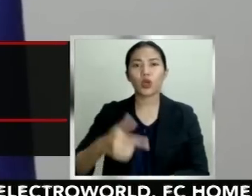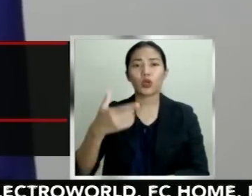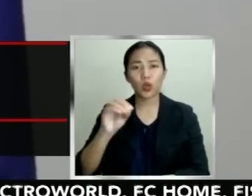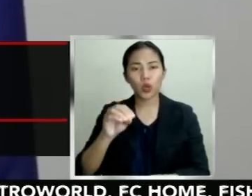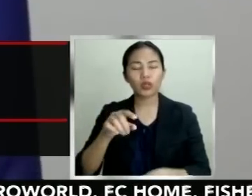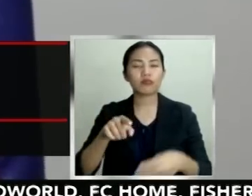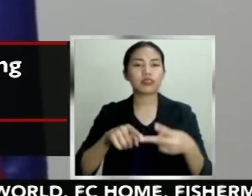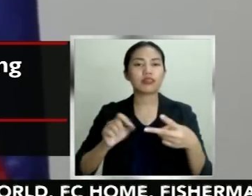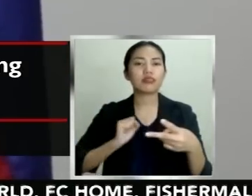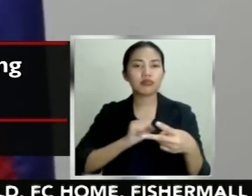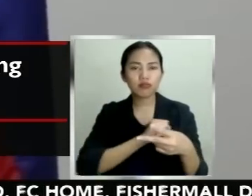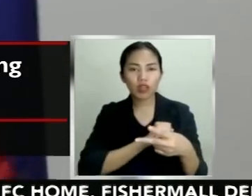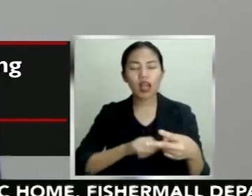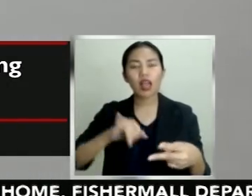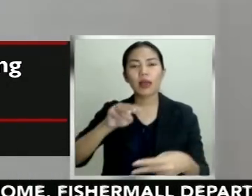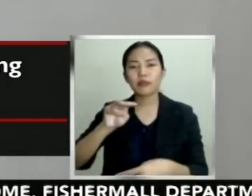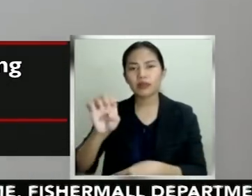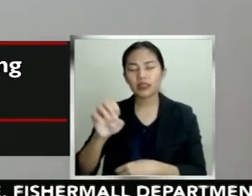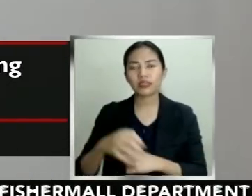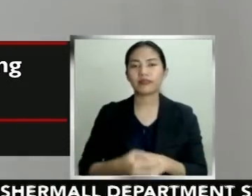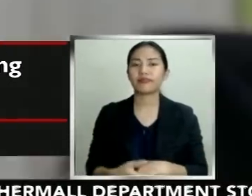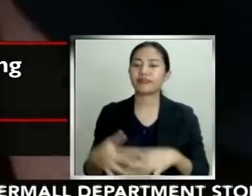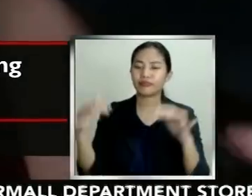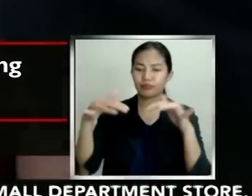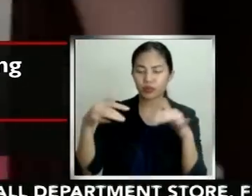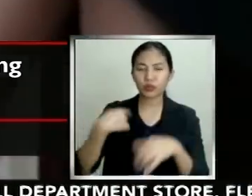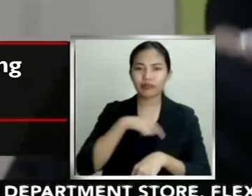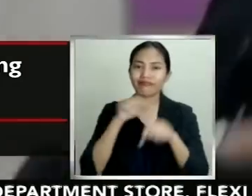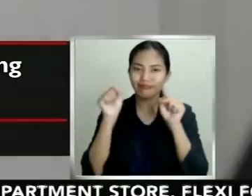sige, we can do this.